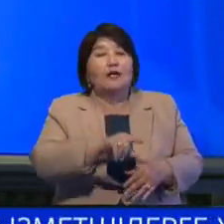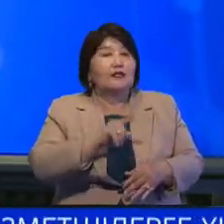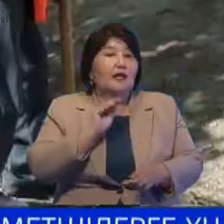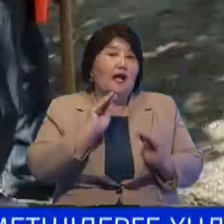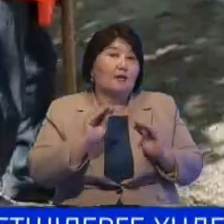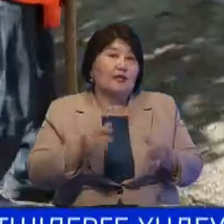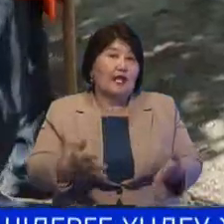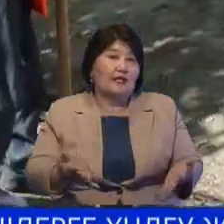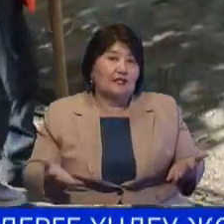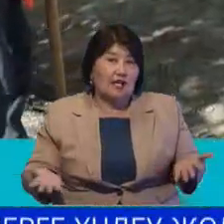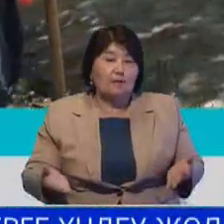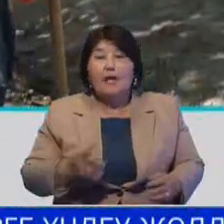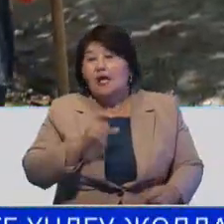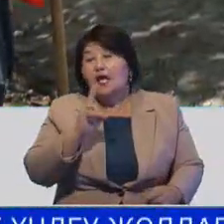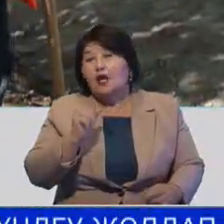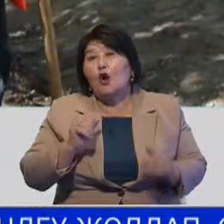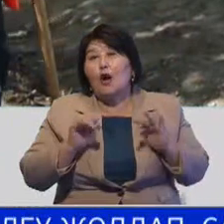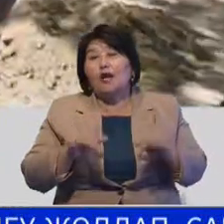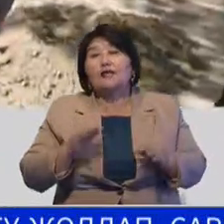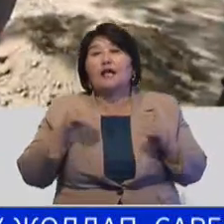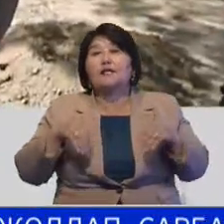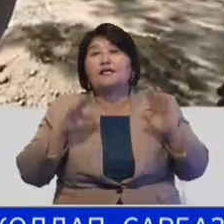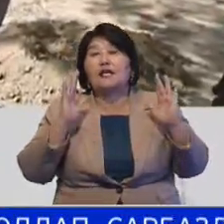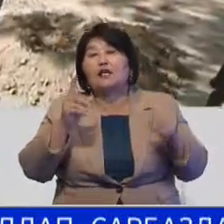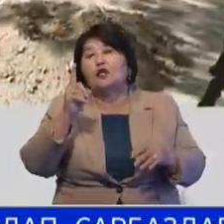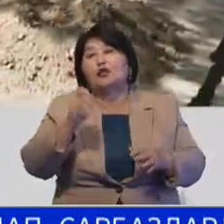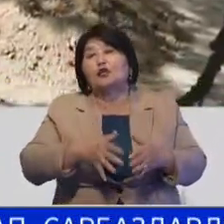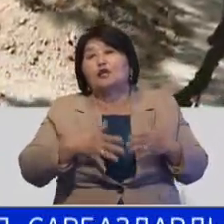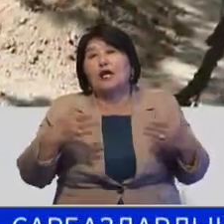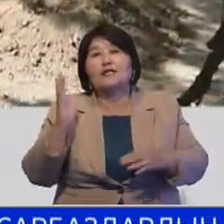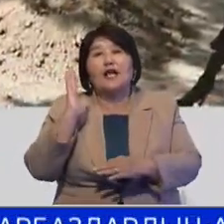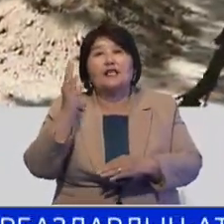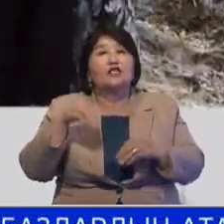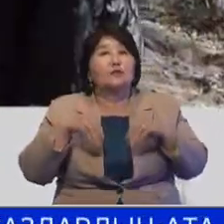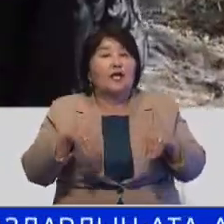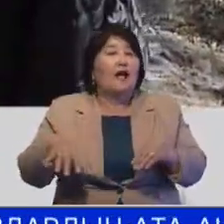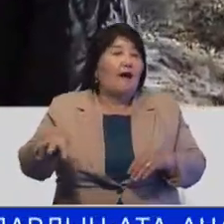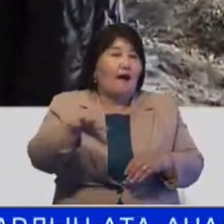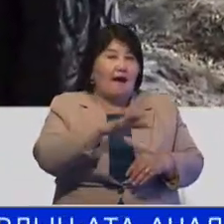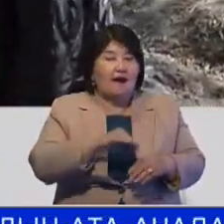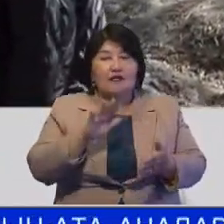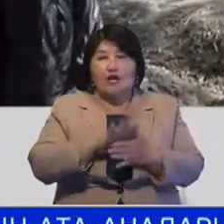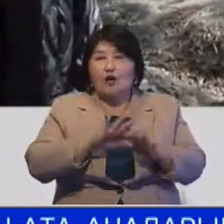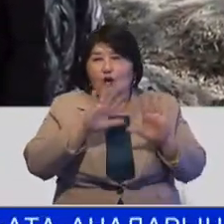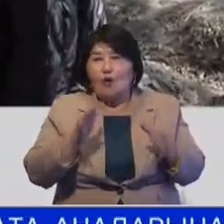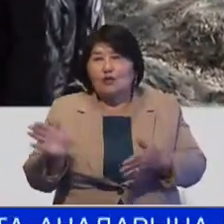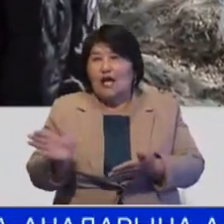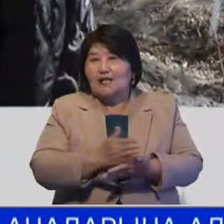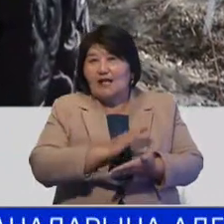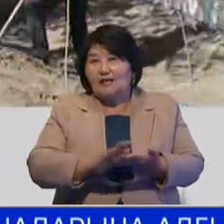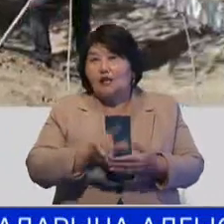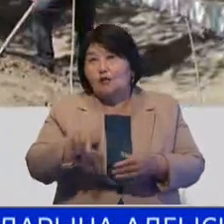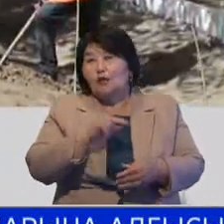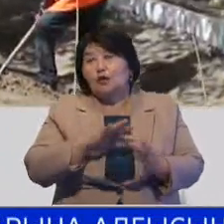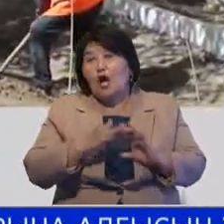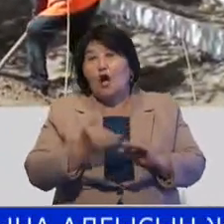абаттандырылды. Экоакция аясында саябақтың аумағына 100-ден астам тал шыбықтары егіліп, айналасын қоқыстан тазартылды. Бұл